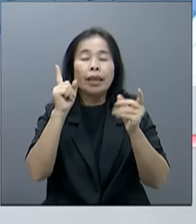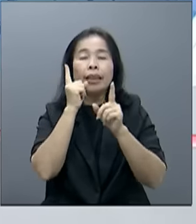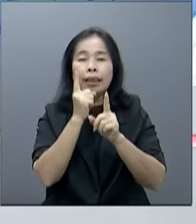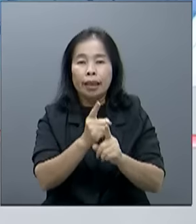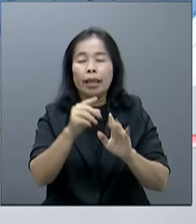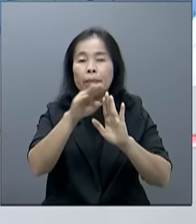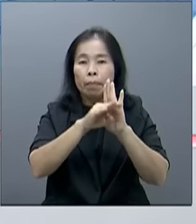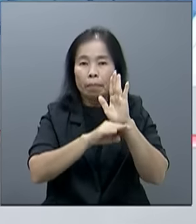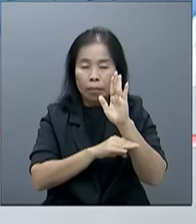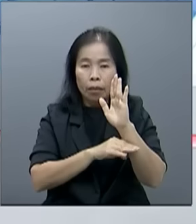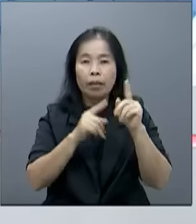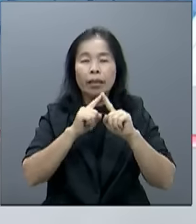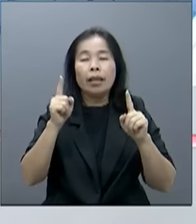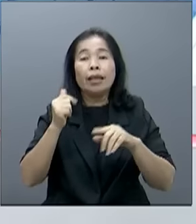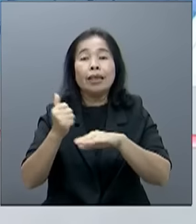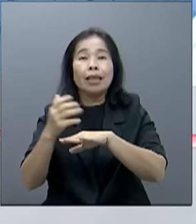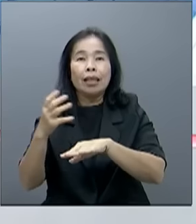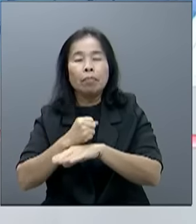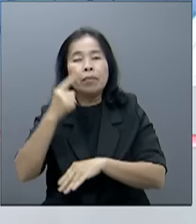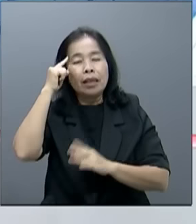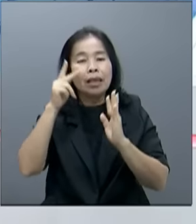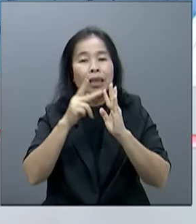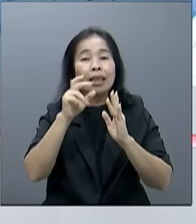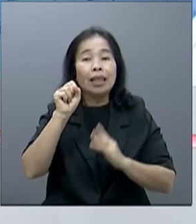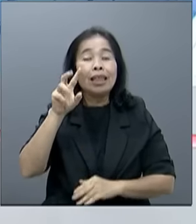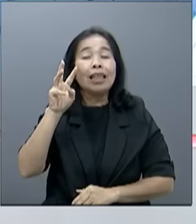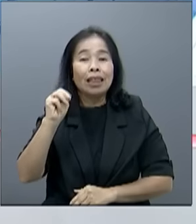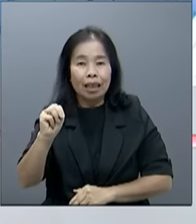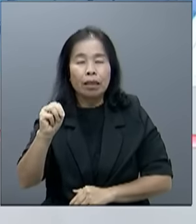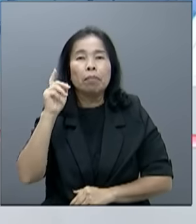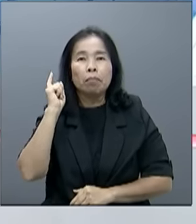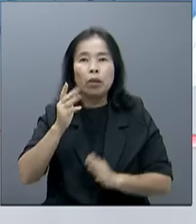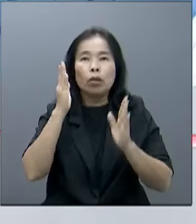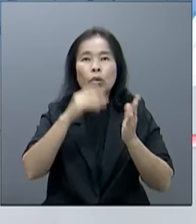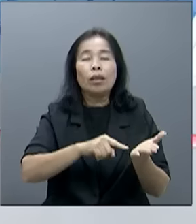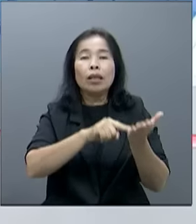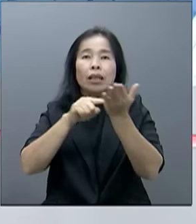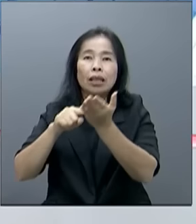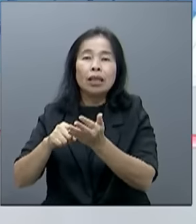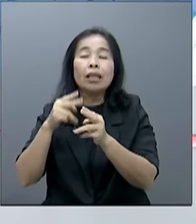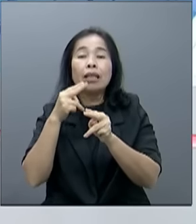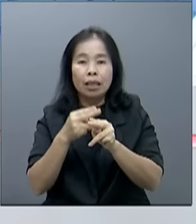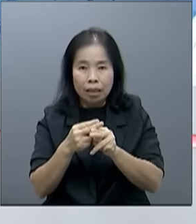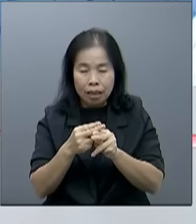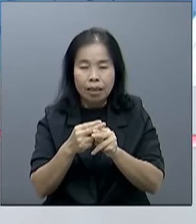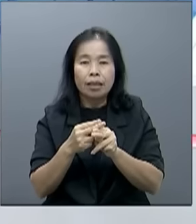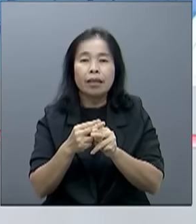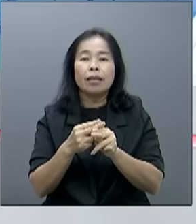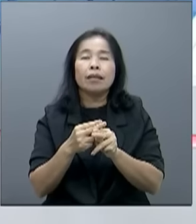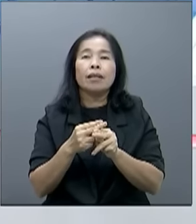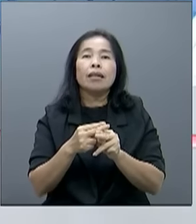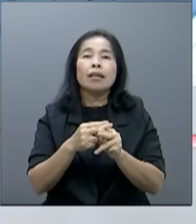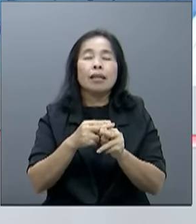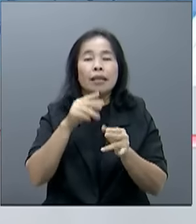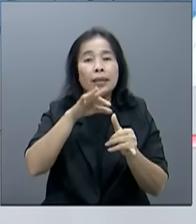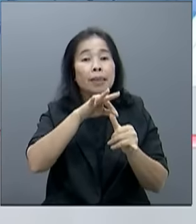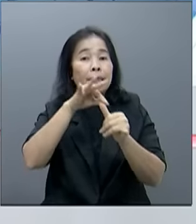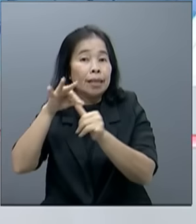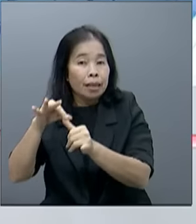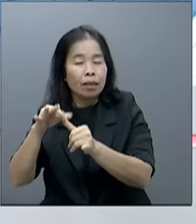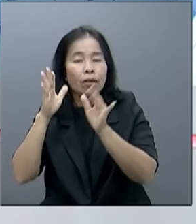แต่ในทางการเมืองหากนายชัยเกษมนิติสิริเป็นผู้ที่ได้รับการเสนอชื่อและได้รับการเลือกเป็นนายกรัฐมนตรีคน